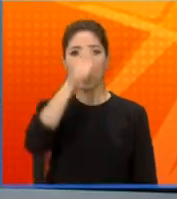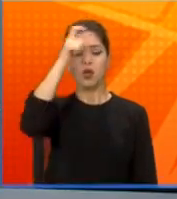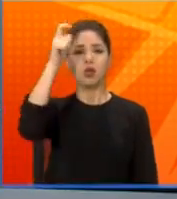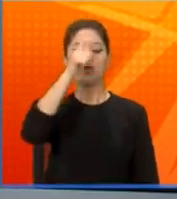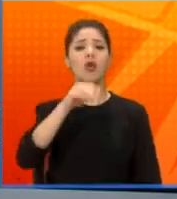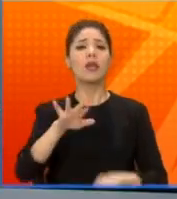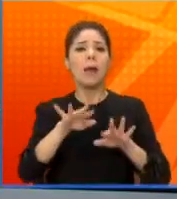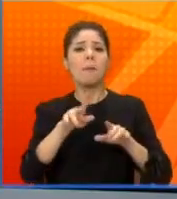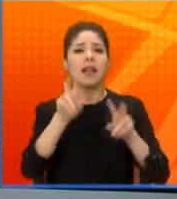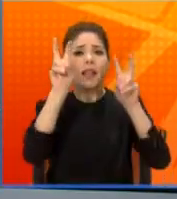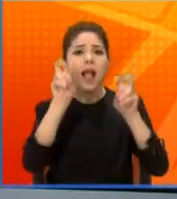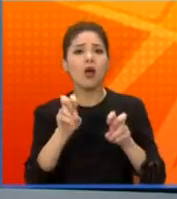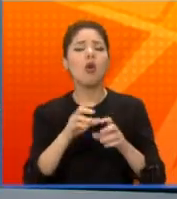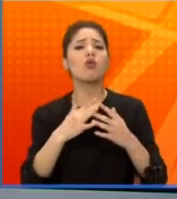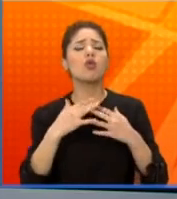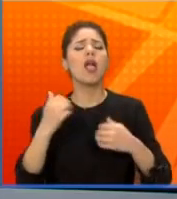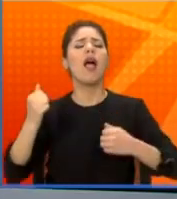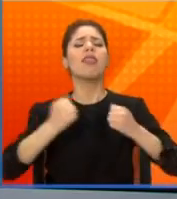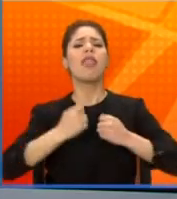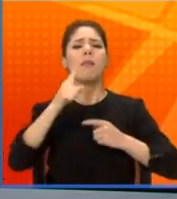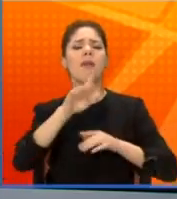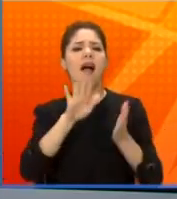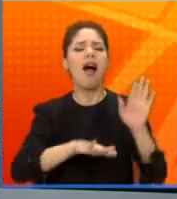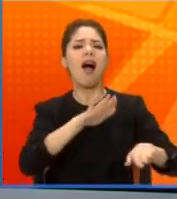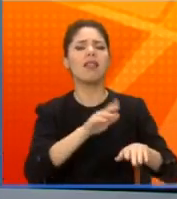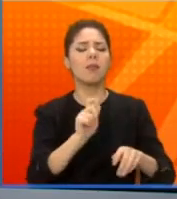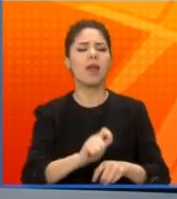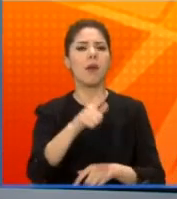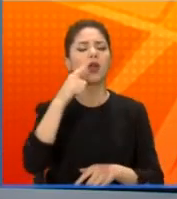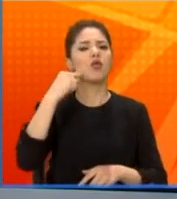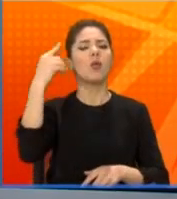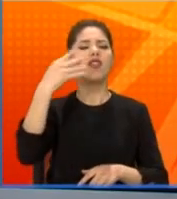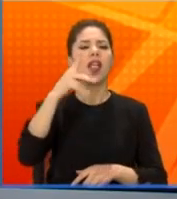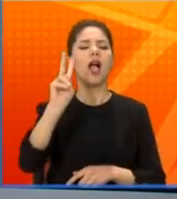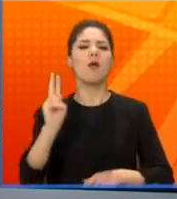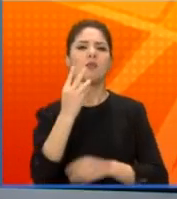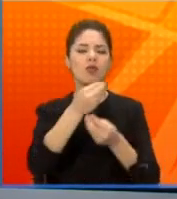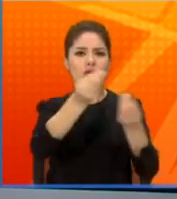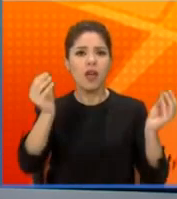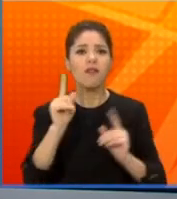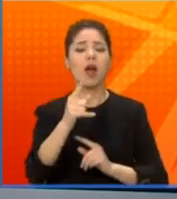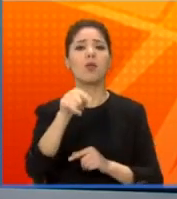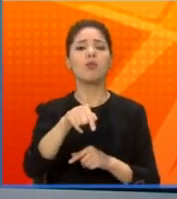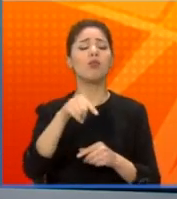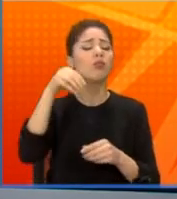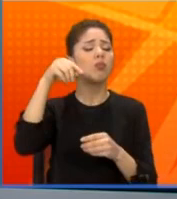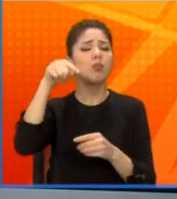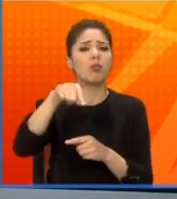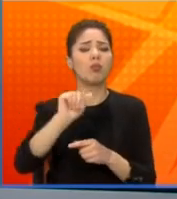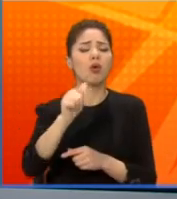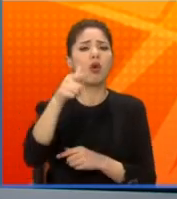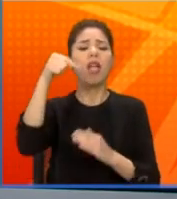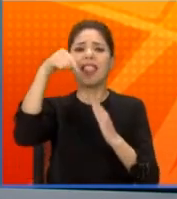Türkiye bilişim konusunda dev bir adım daha atıyor. Müjdeyi dün Başkan Erdoğan vermişti. Detayları ise bugün Hazine ve Maliye Bakanı